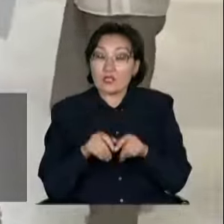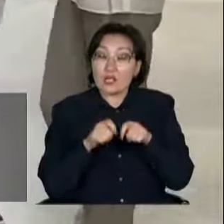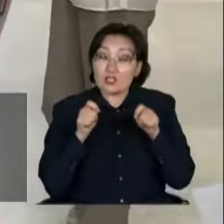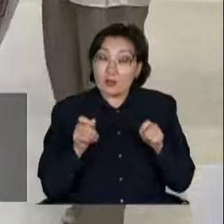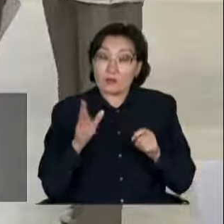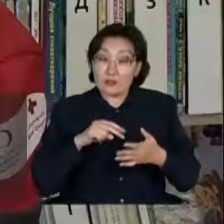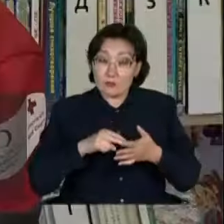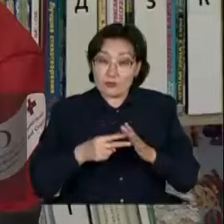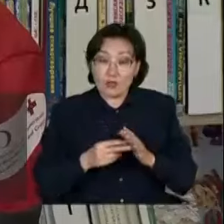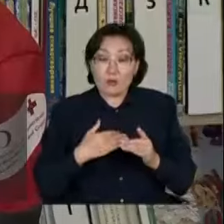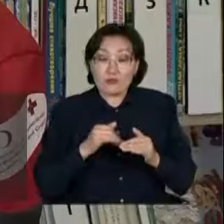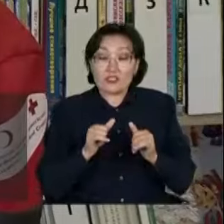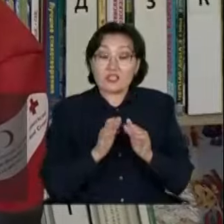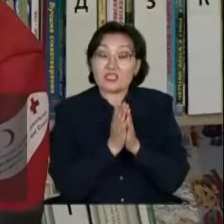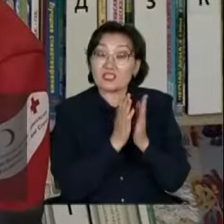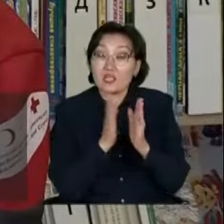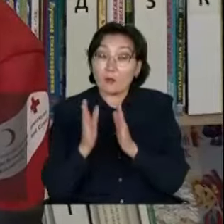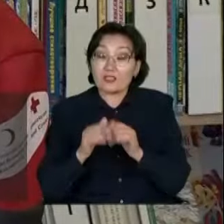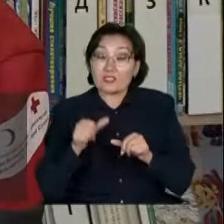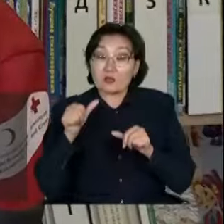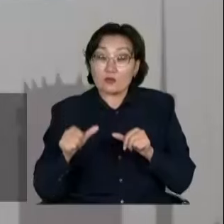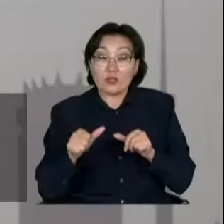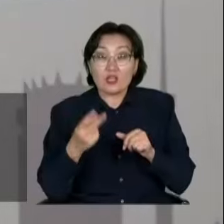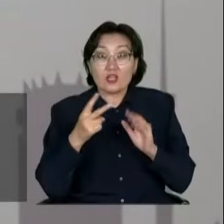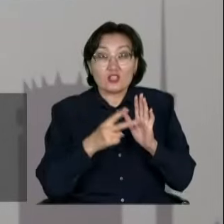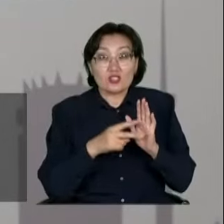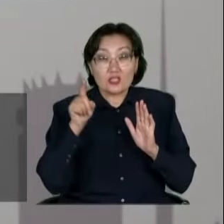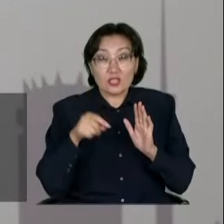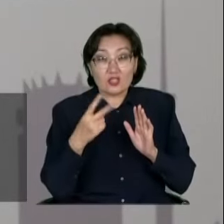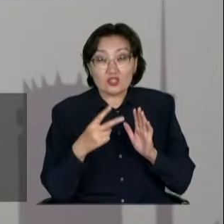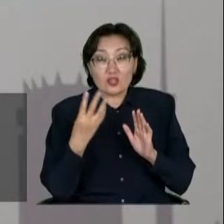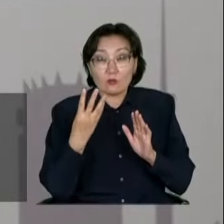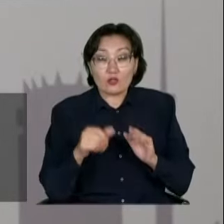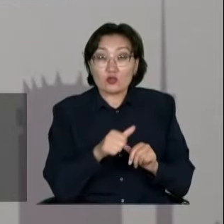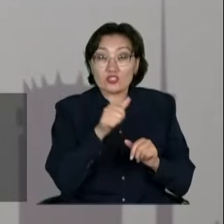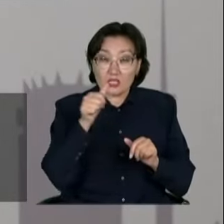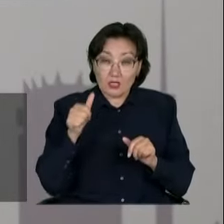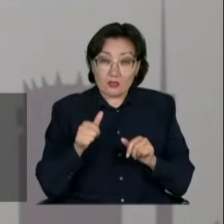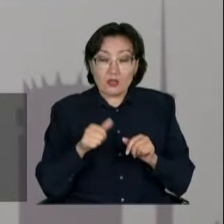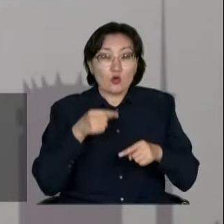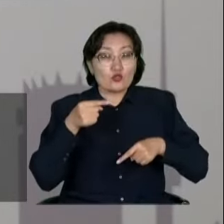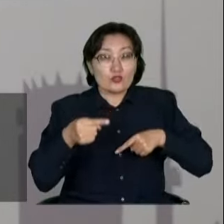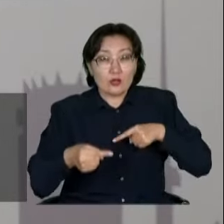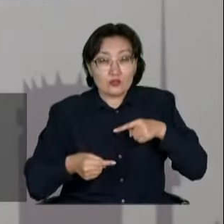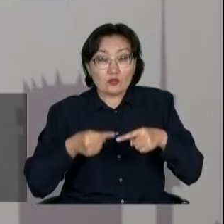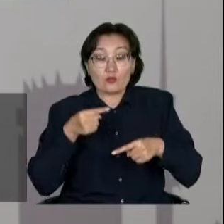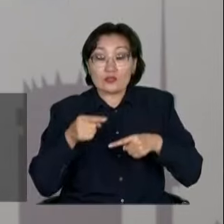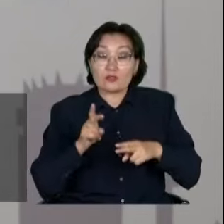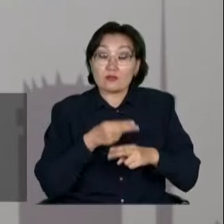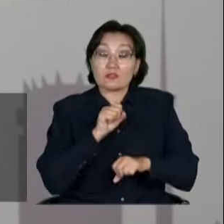Біздің кітапханаларының ерекшелігі былтырғы жылдан бастап 7-24 бағдарламасымен, яғни үздіксіз,